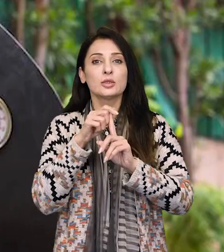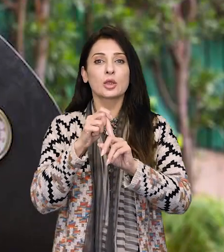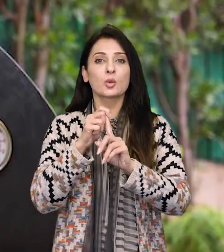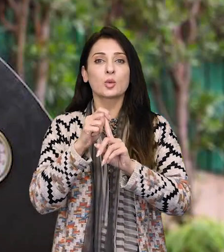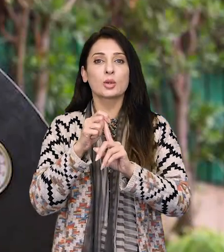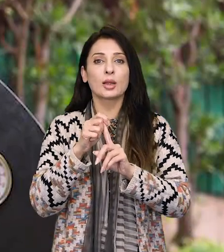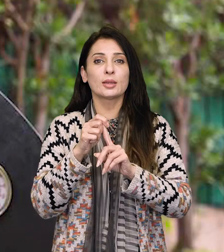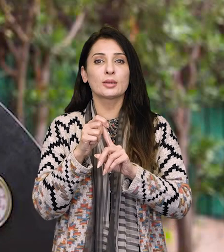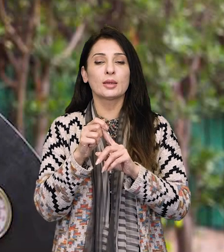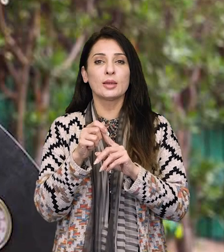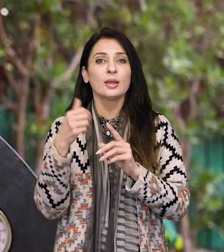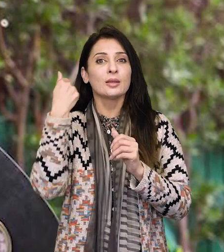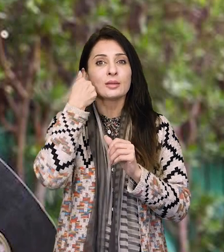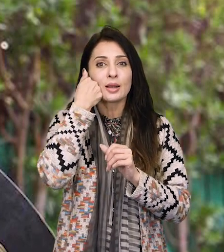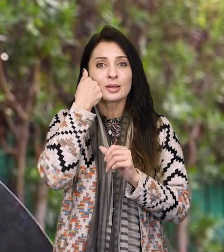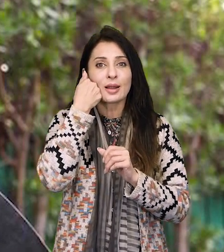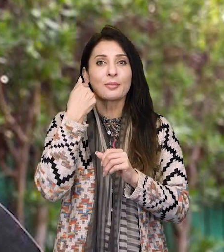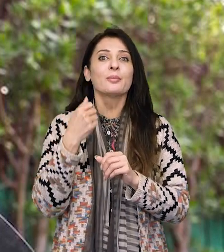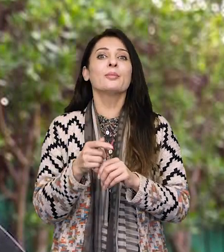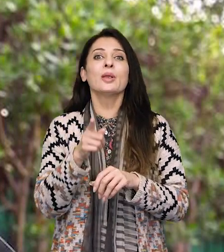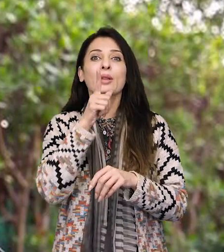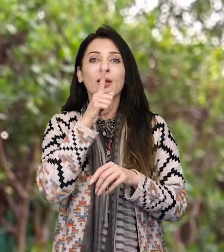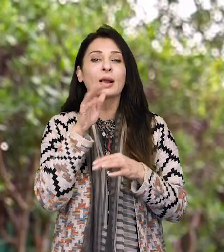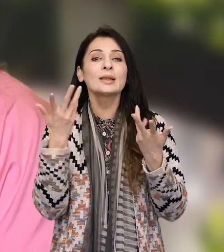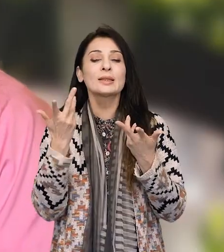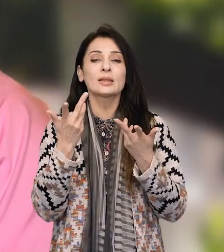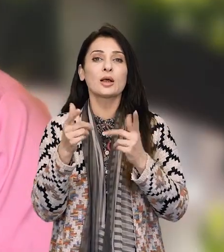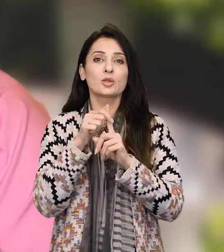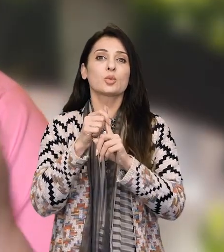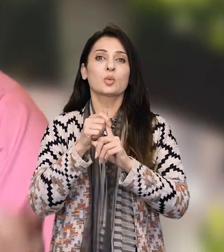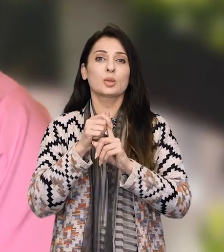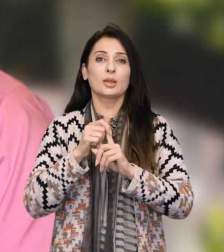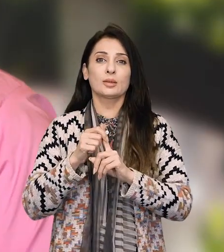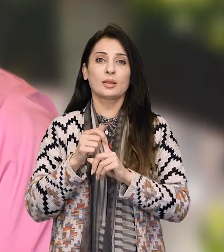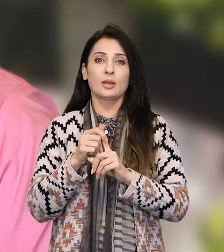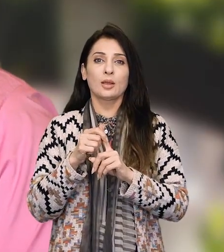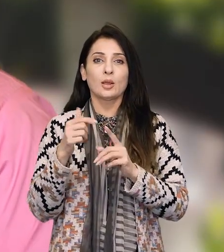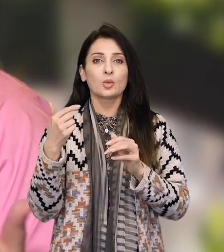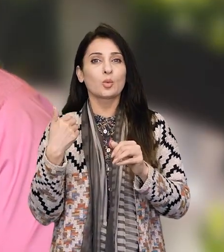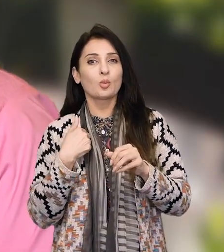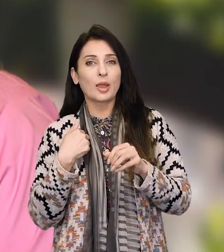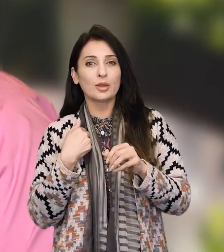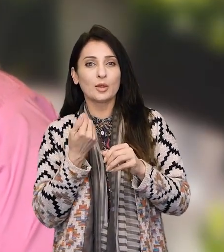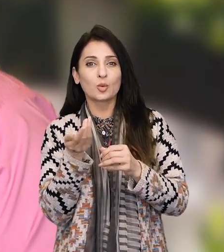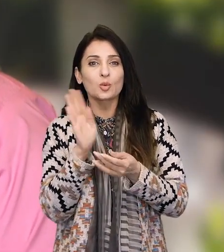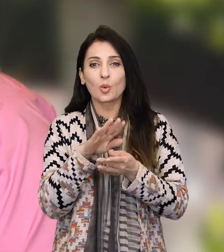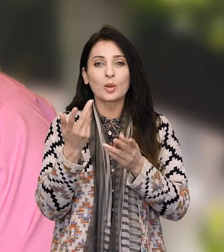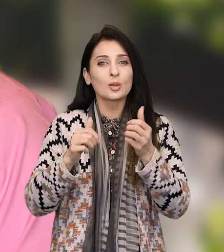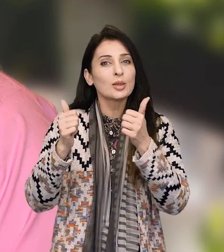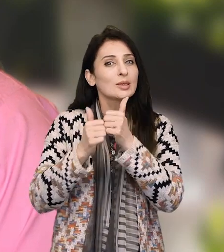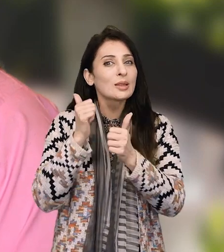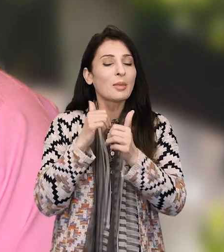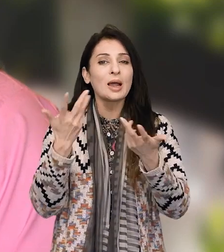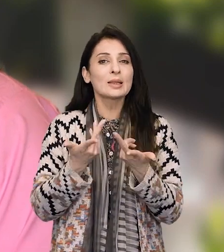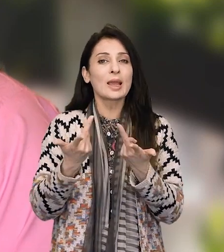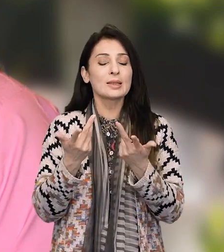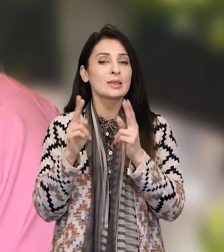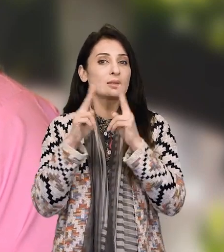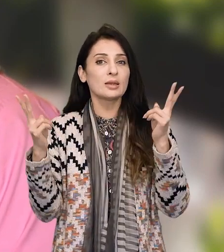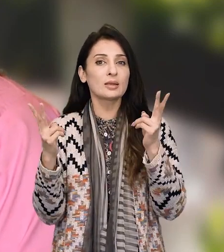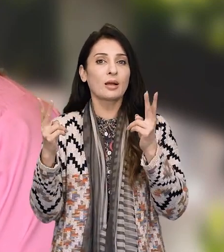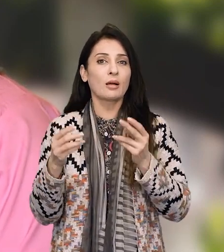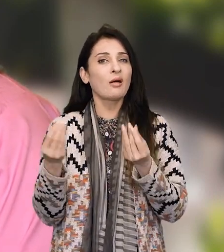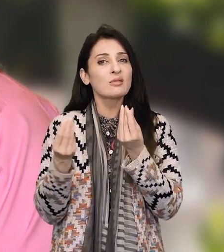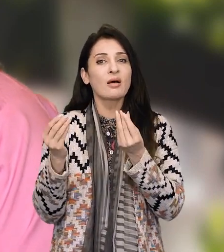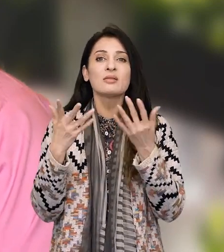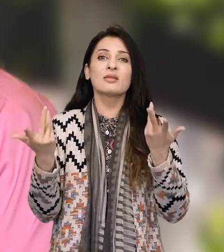होनी चाहिए, टेम्परेचर कैसा होना चाहिए, इसके गेज कैसे होने चाहिए, मेरे लिए यूज़ ऑफ इक्विपमेंट क्या होगा